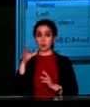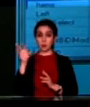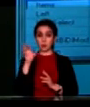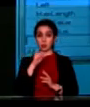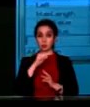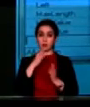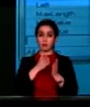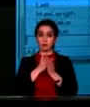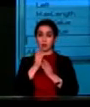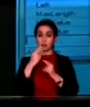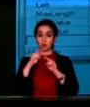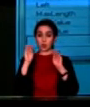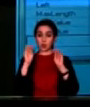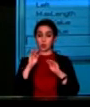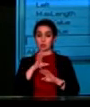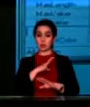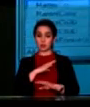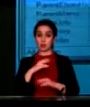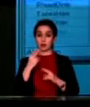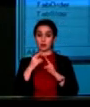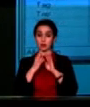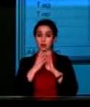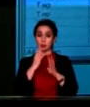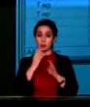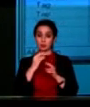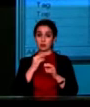variantlar yozildi. Navbatda